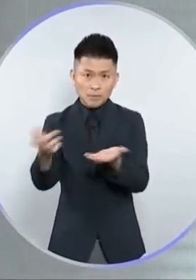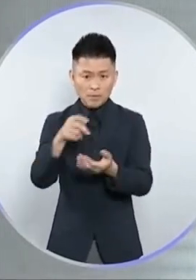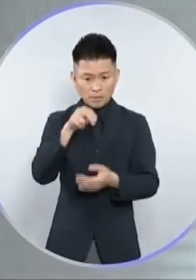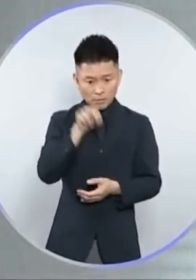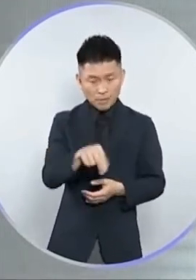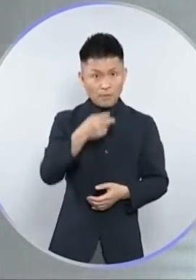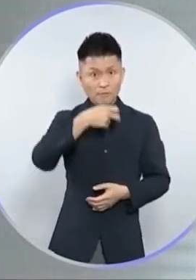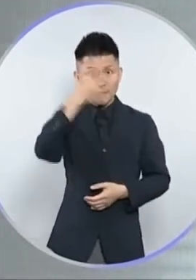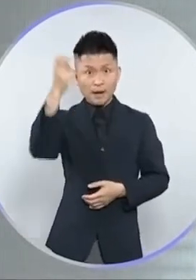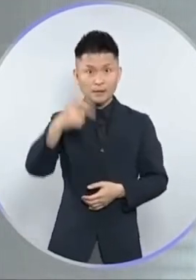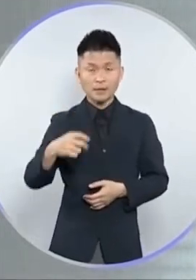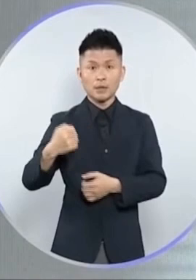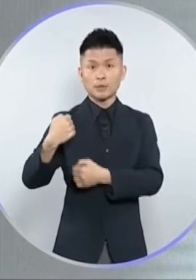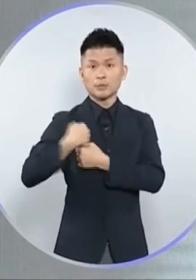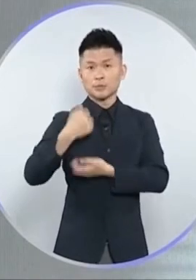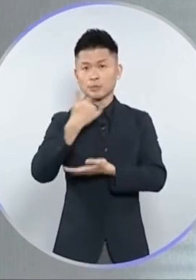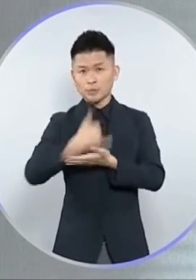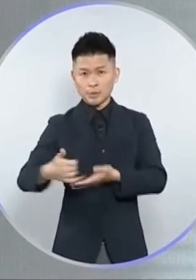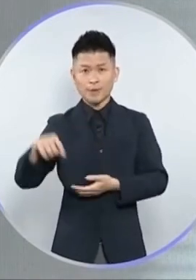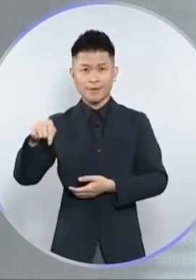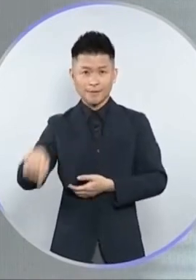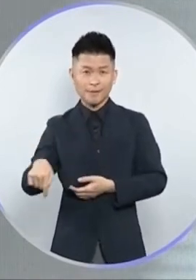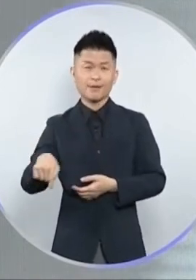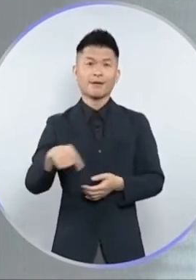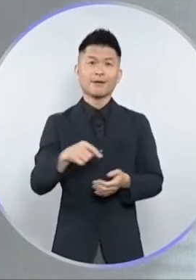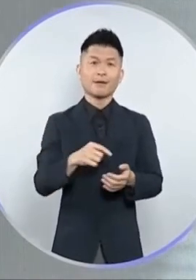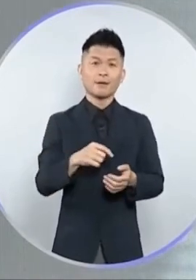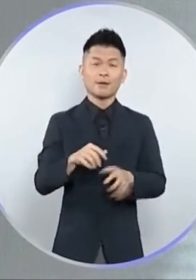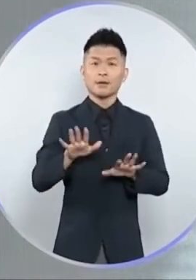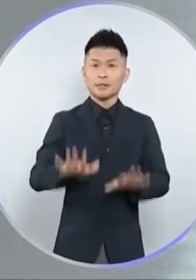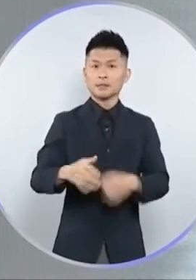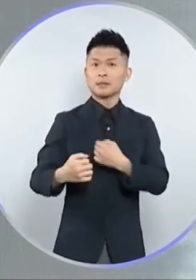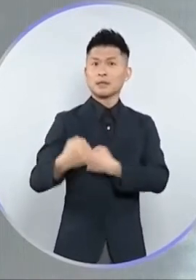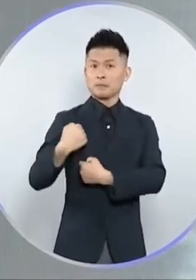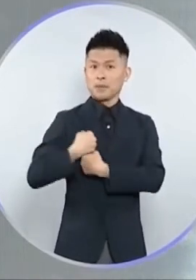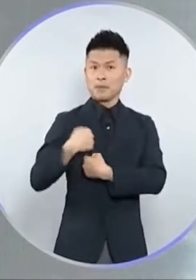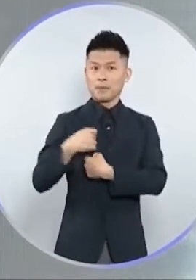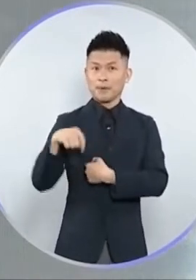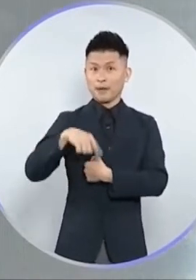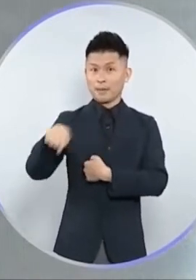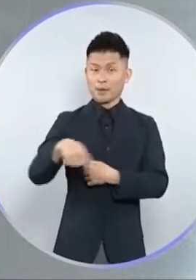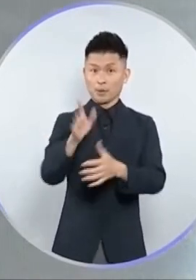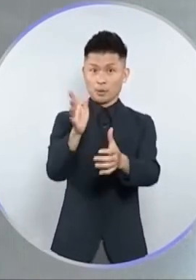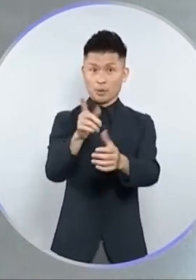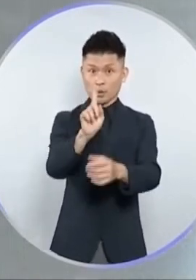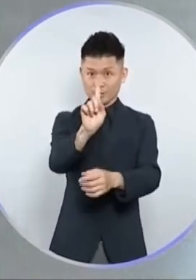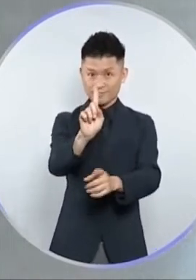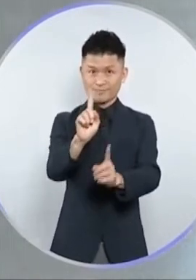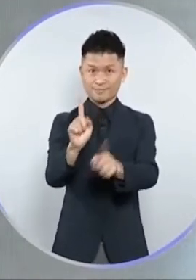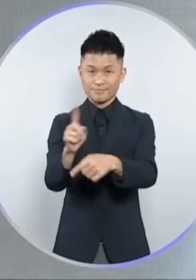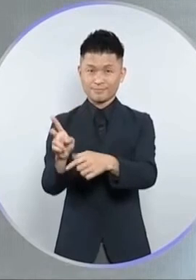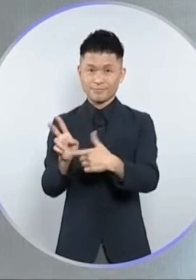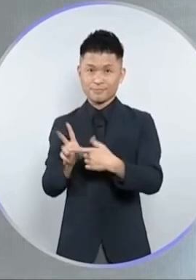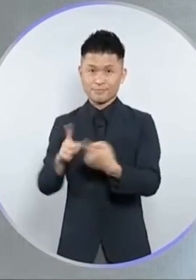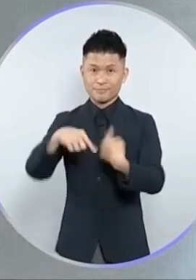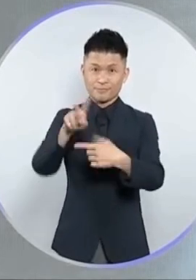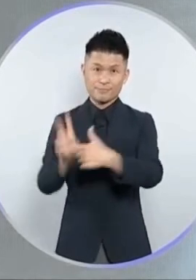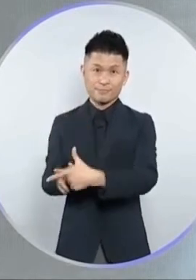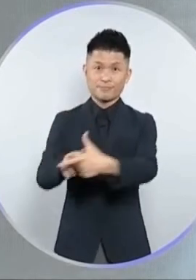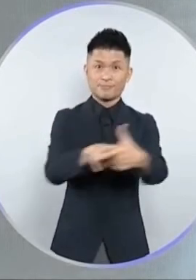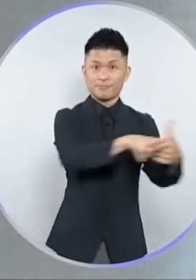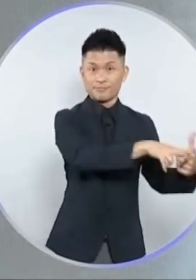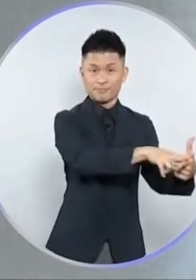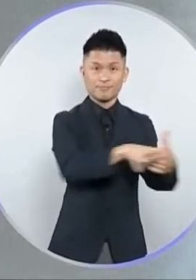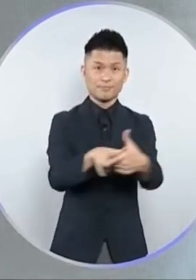人，就是退役的将领或者是现役的这个官兵有一个中间人。那我们怎么样呢？立一个